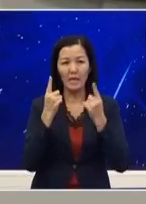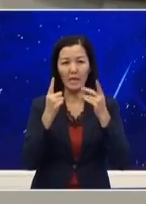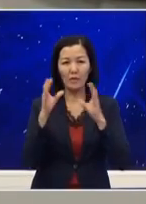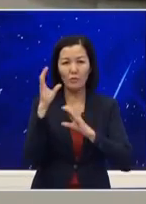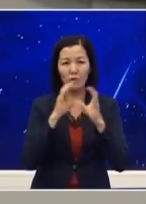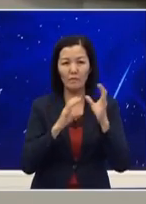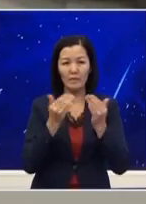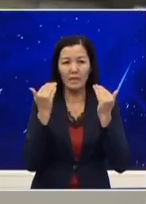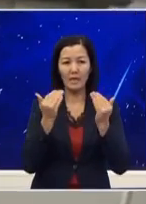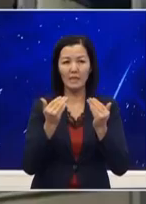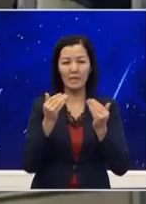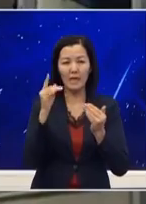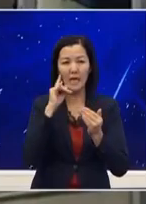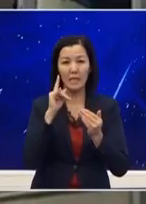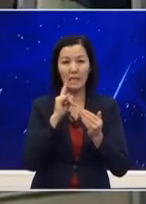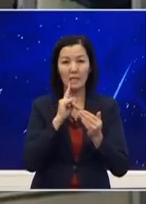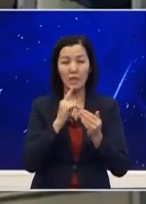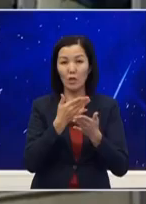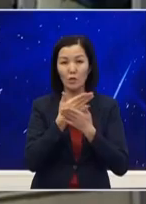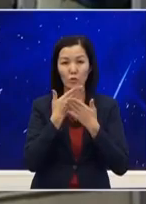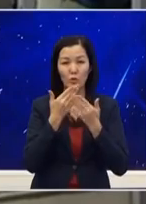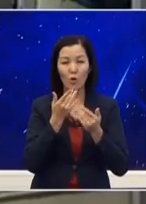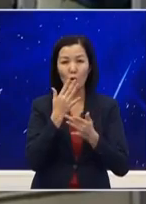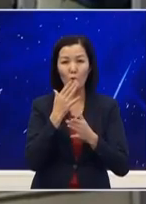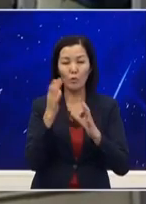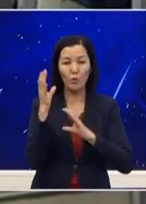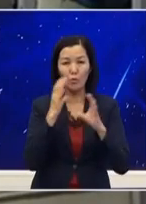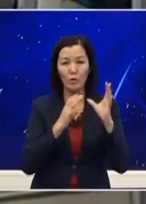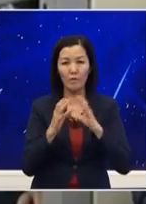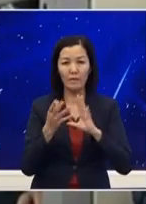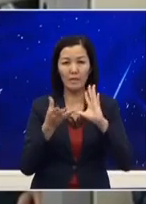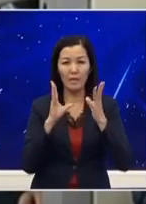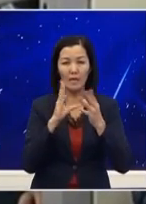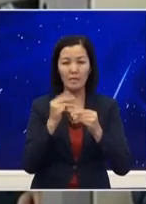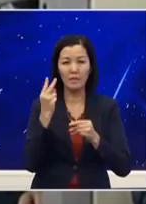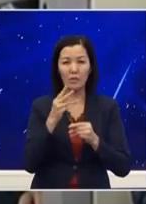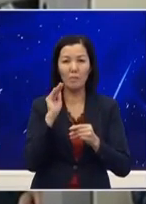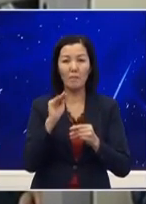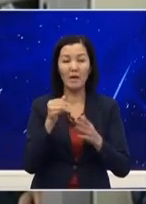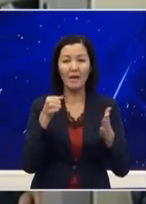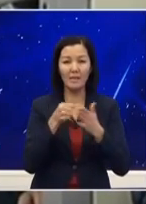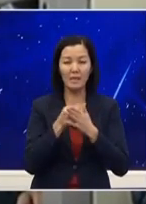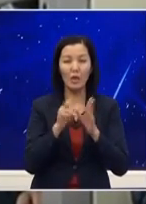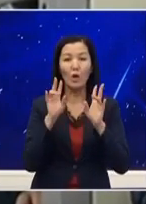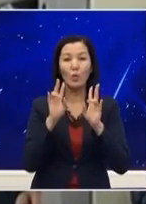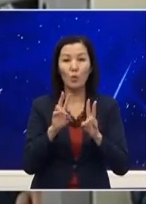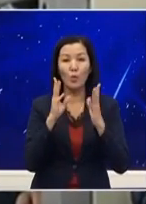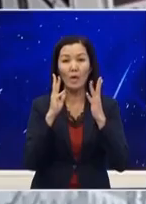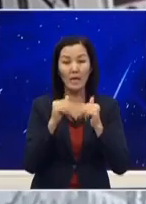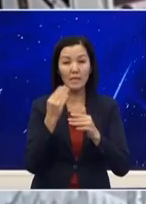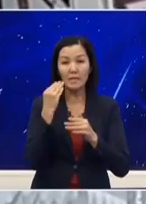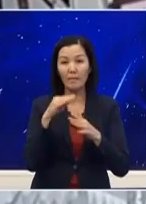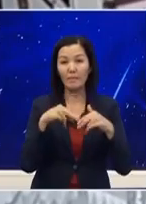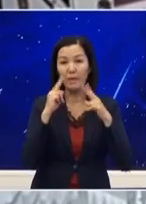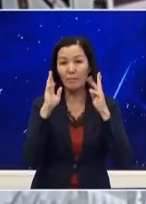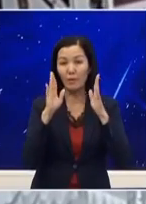университет Қазақстанда әлі күнге дейін жоқ тіпті. Ұлттық университеттерде студенттер саны 20 мыңға жетпейді. Бірақ санға емес, сапаға мән